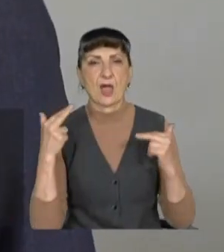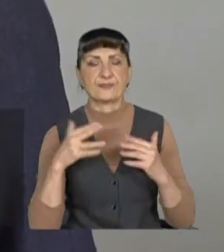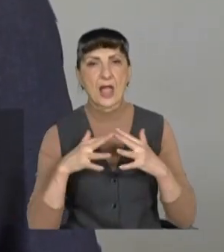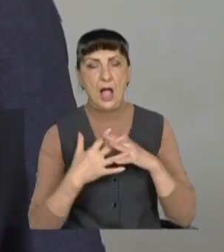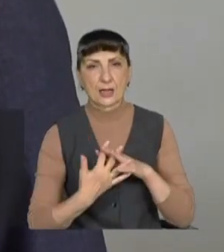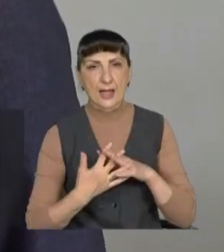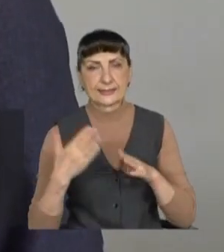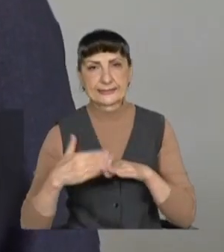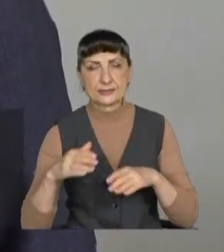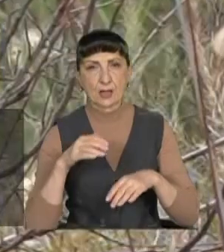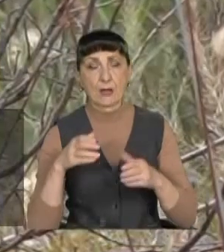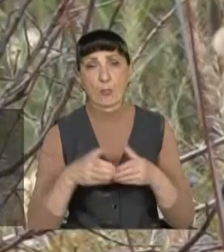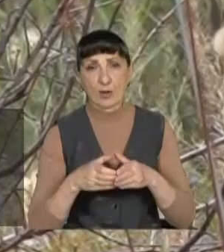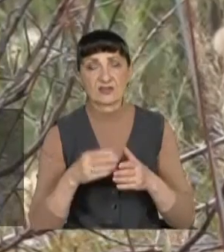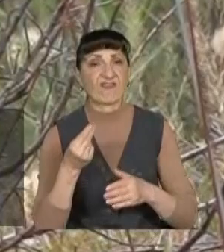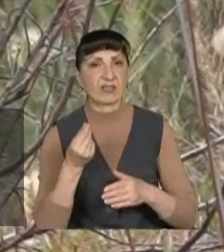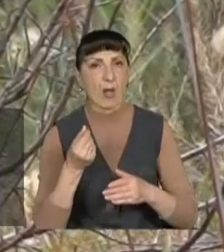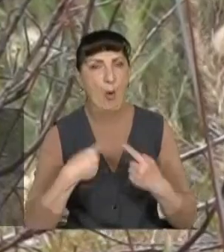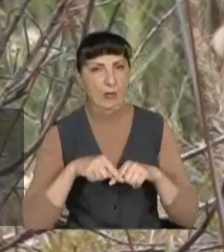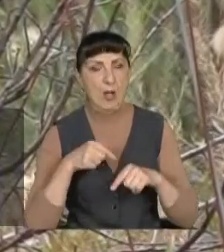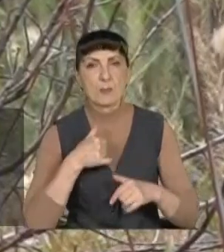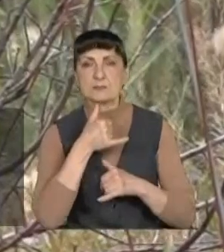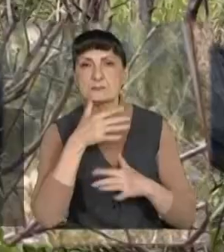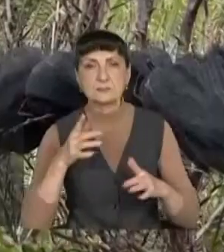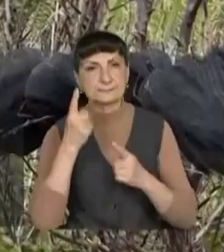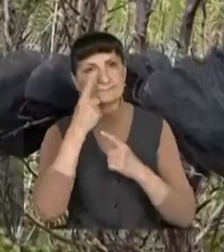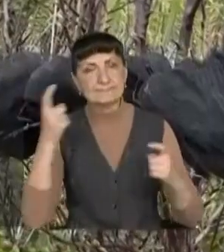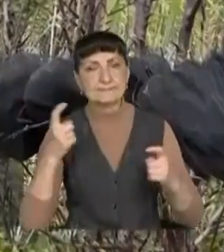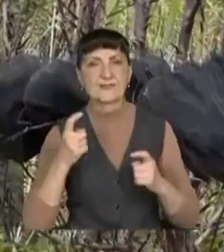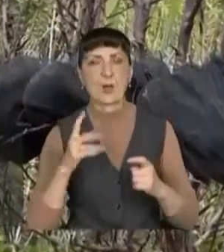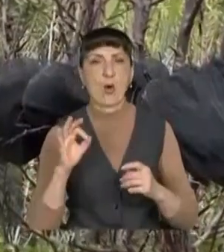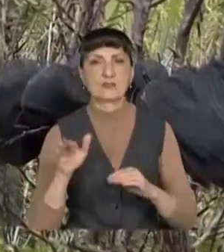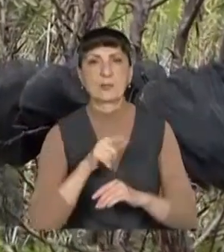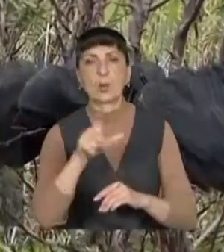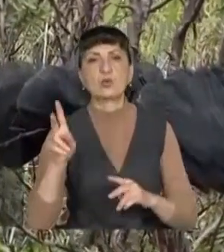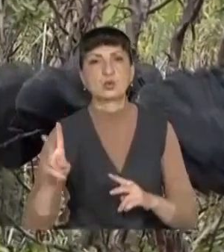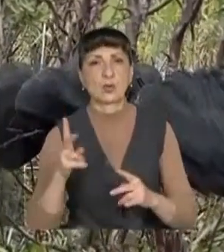кредитная корпорация является финансовой организацией, мы не имеем права разглашать сведения о заемщиках.